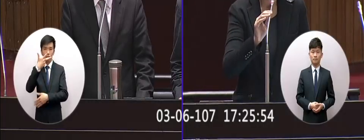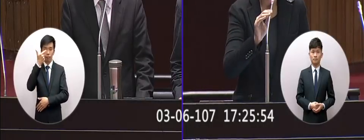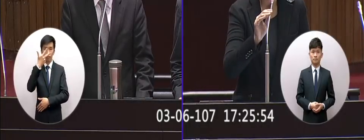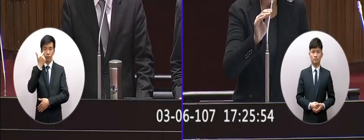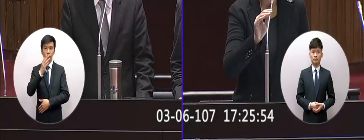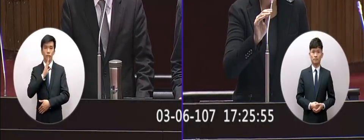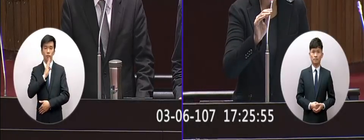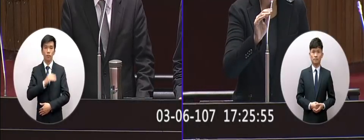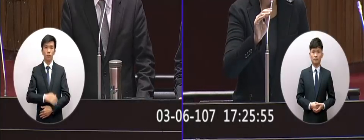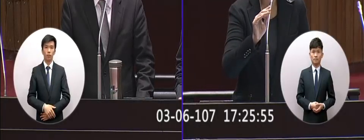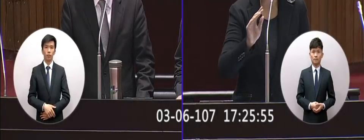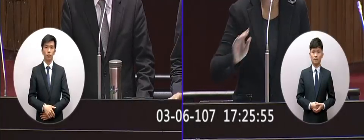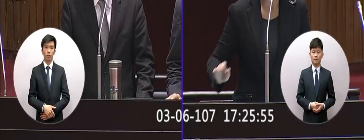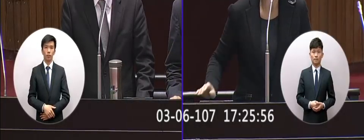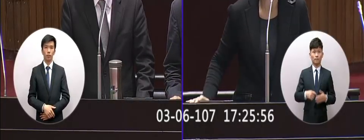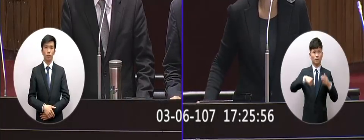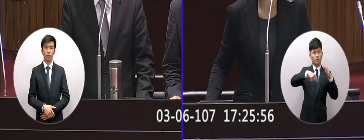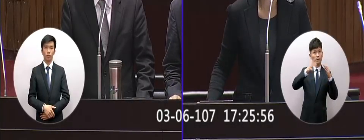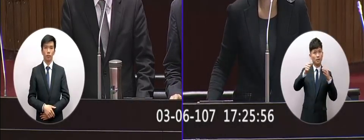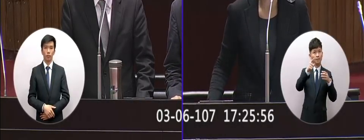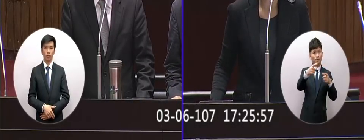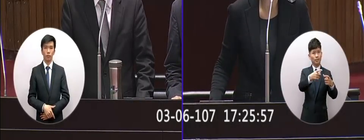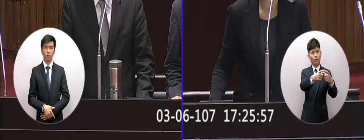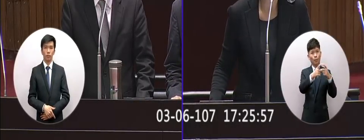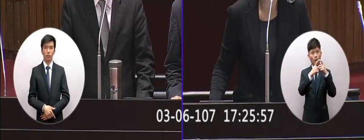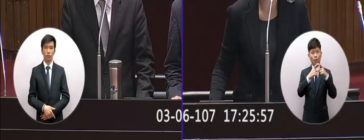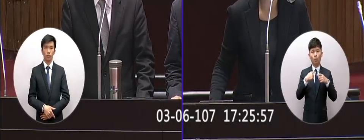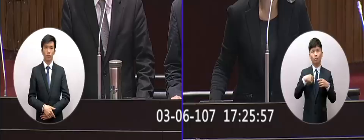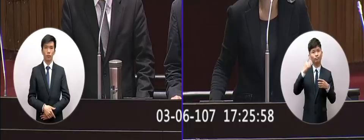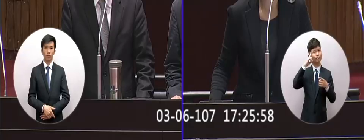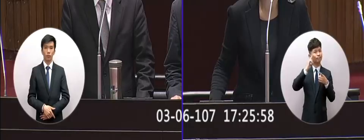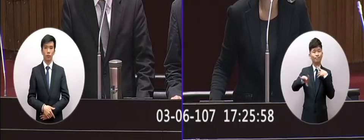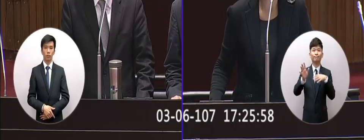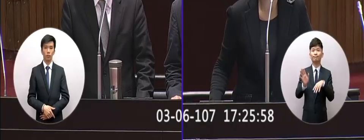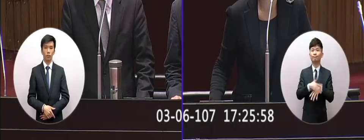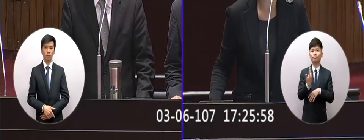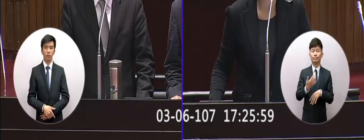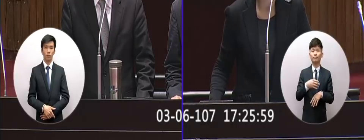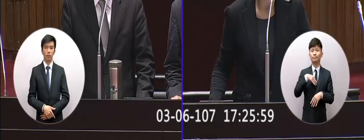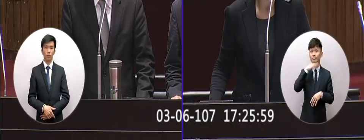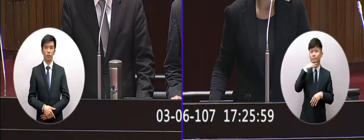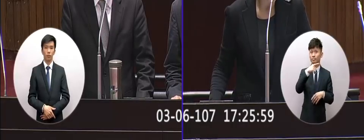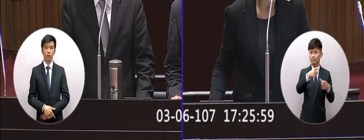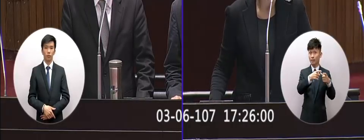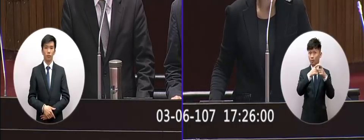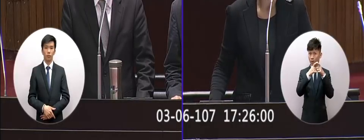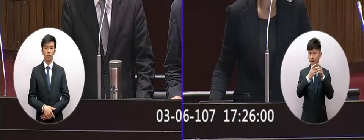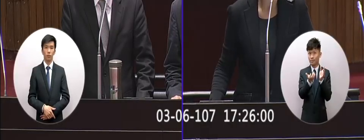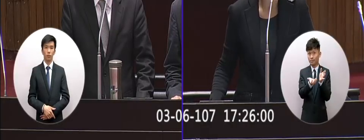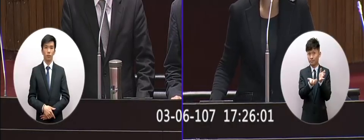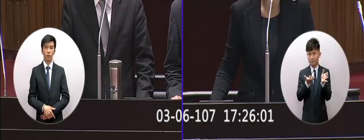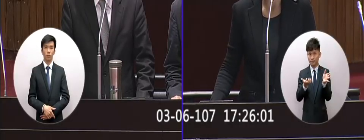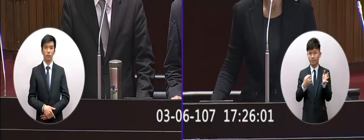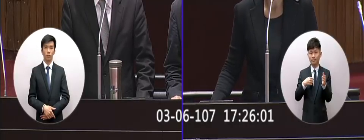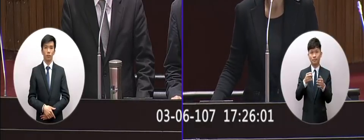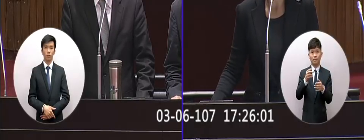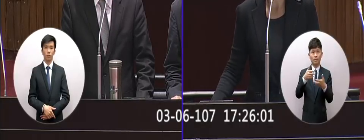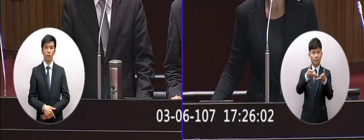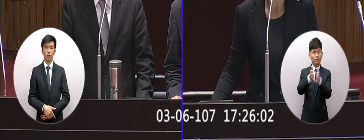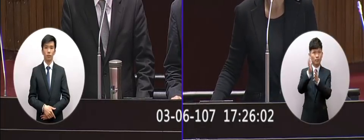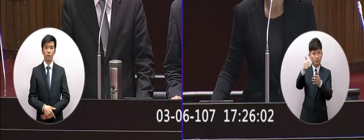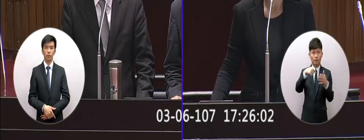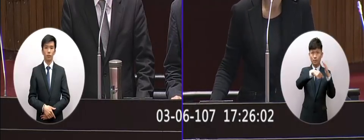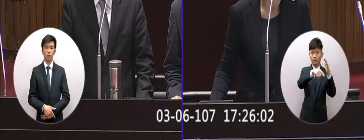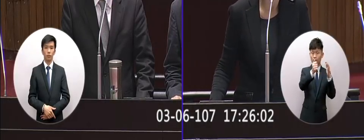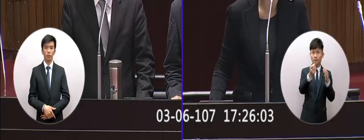前的规划是这样。 院长，您的答案我并不意外。在稍后您回答之前，我想也请部长跟院